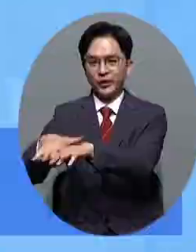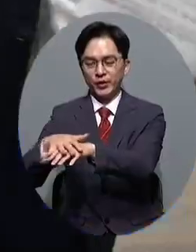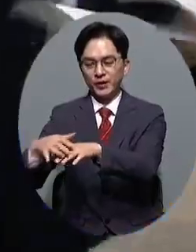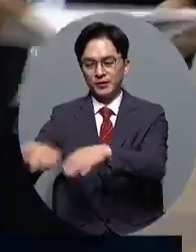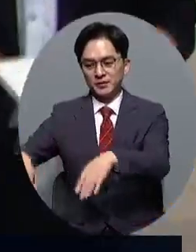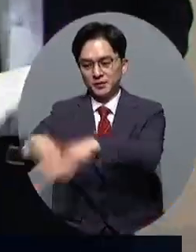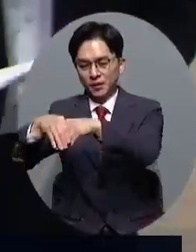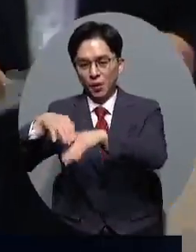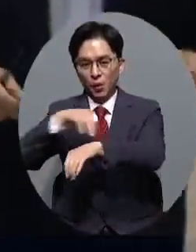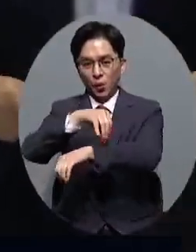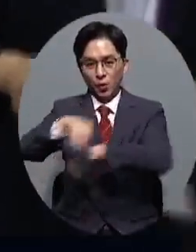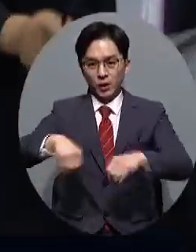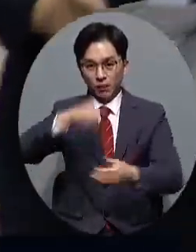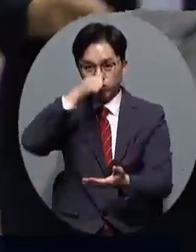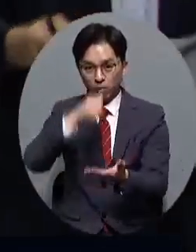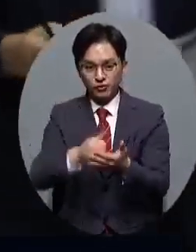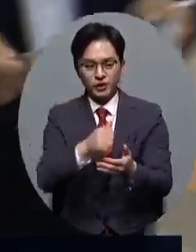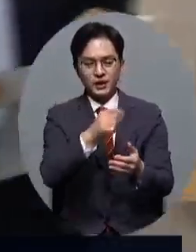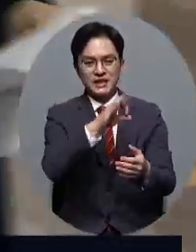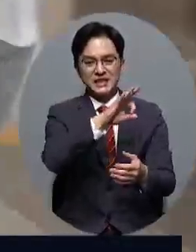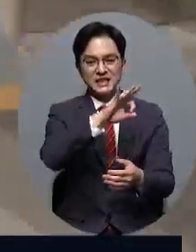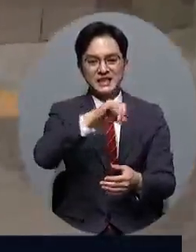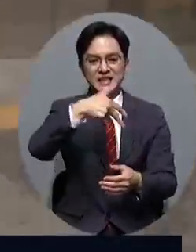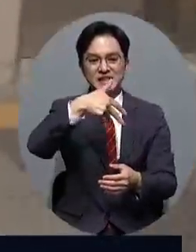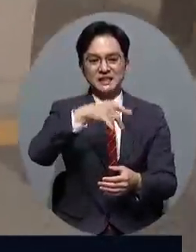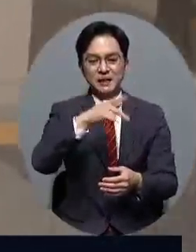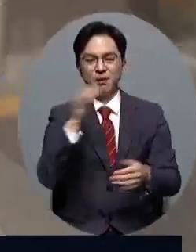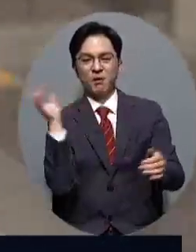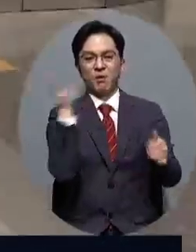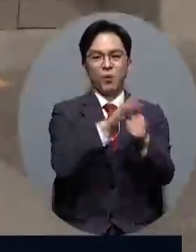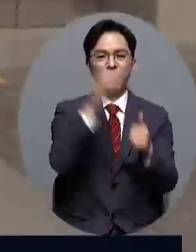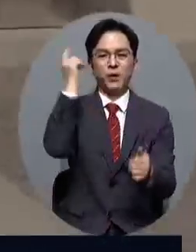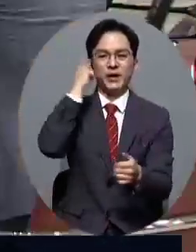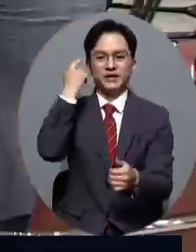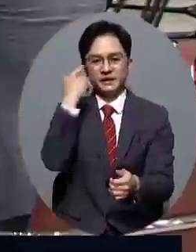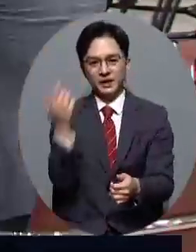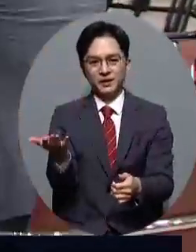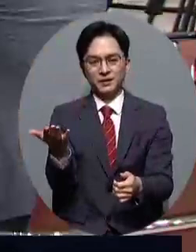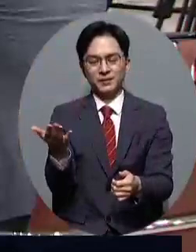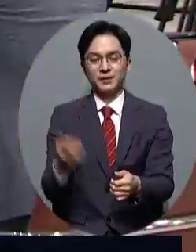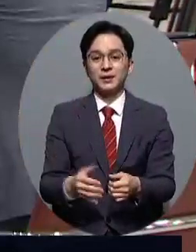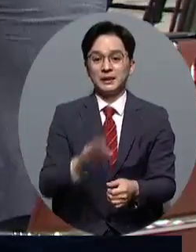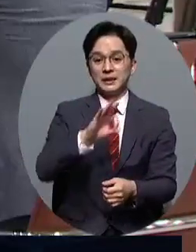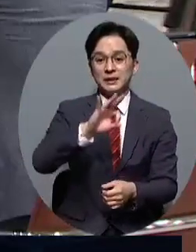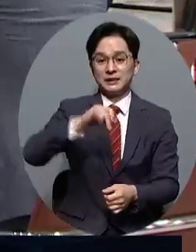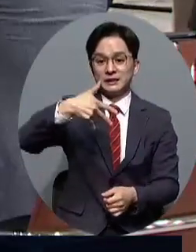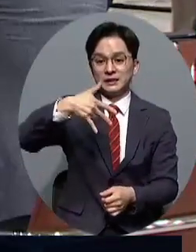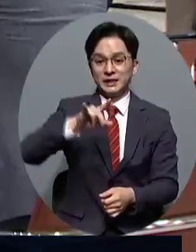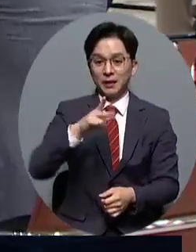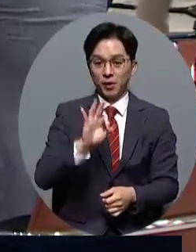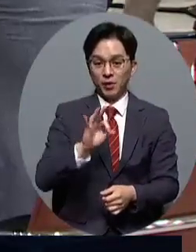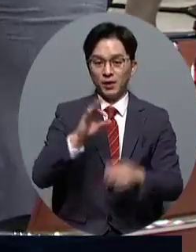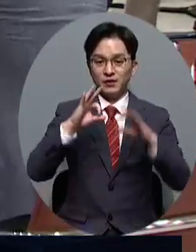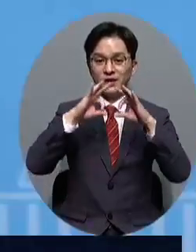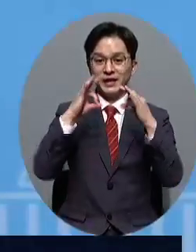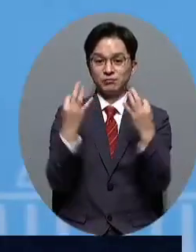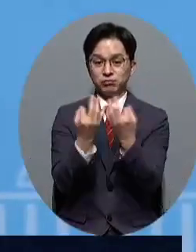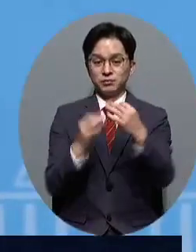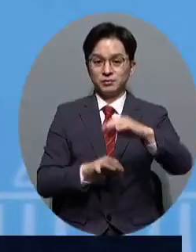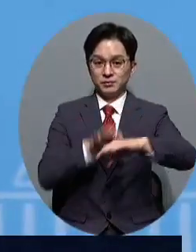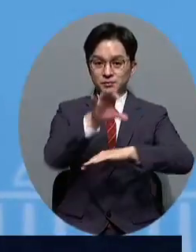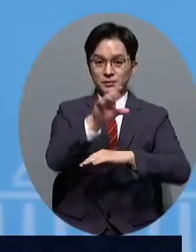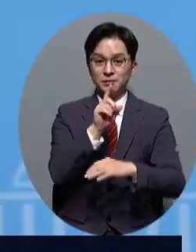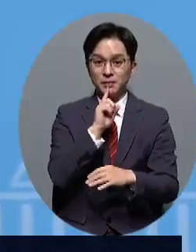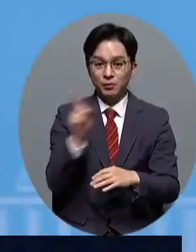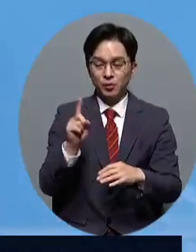사건입니다. 이재명 후보도 거액의 퇴직금이 대가성 뇌물의 일부 아니냐며 수사해야 한다고 하면서도